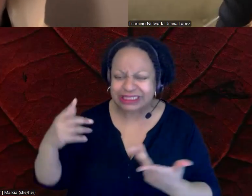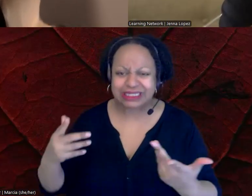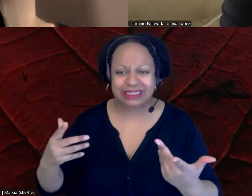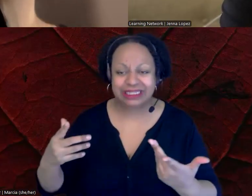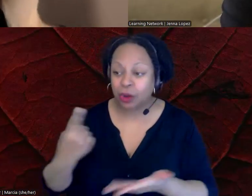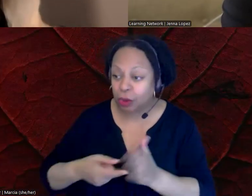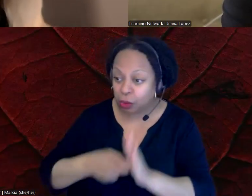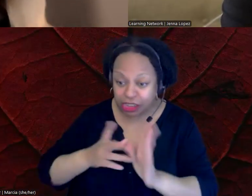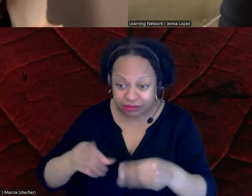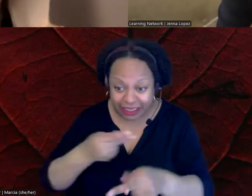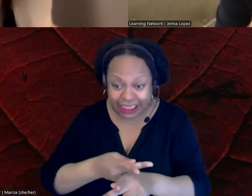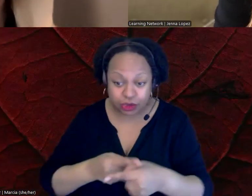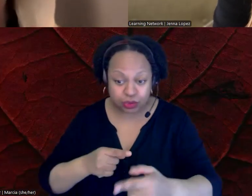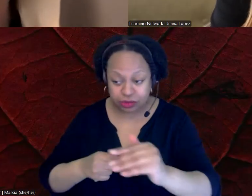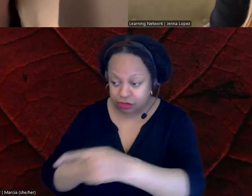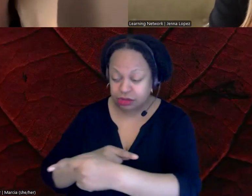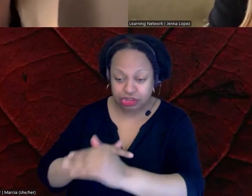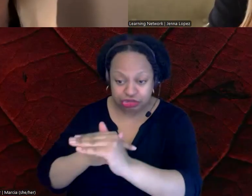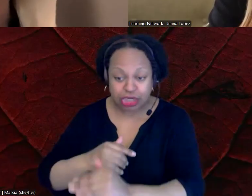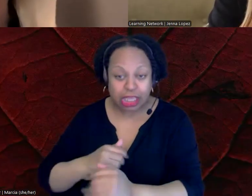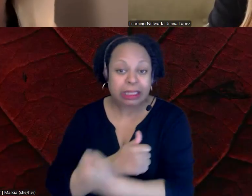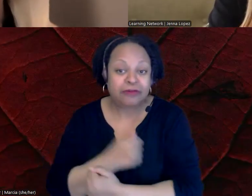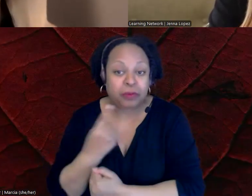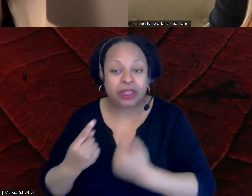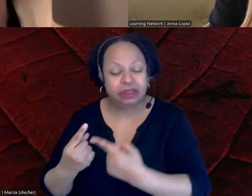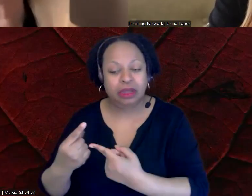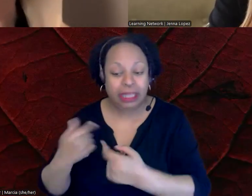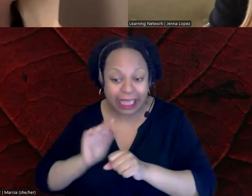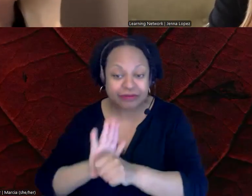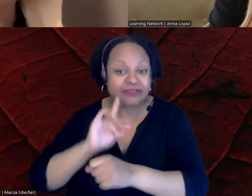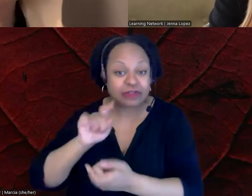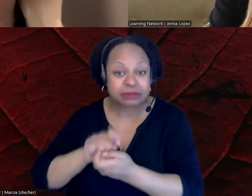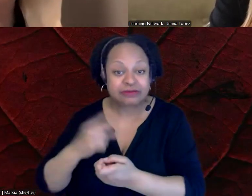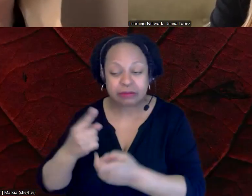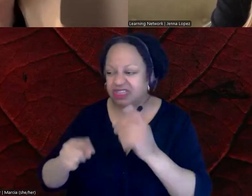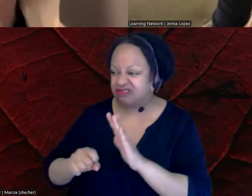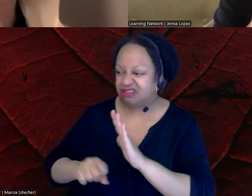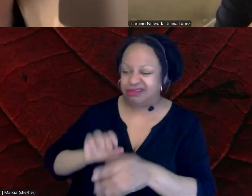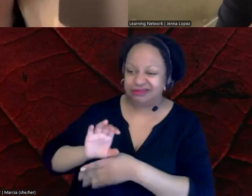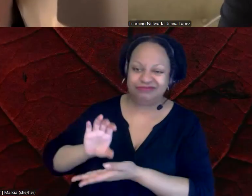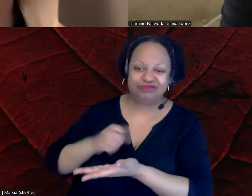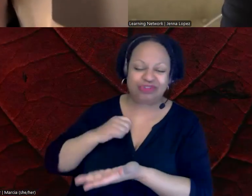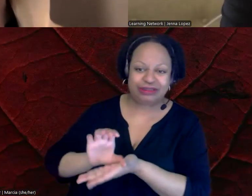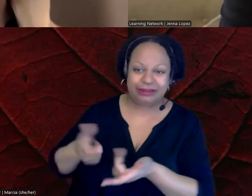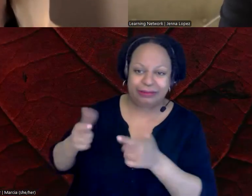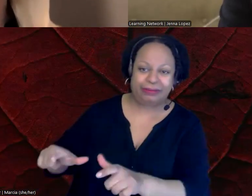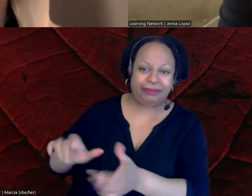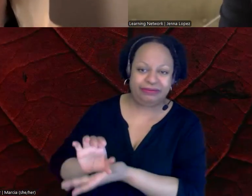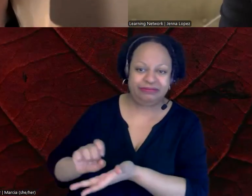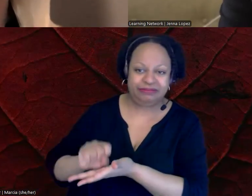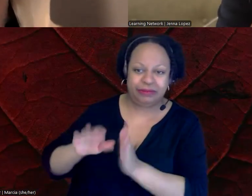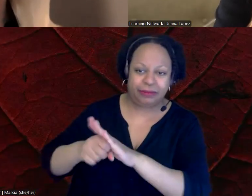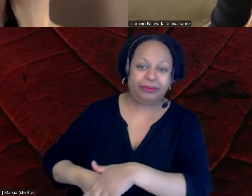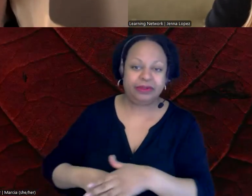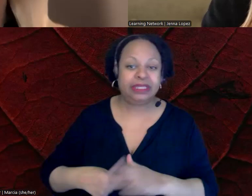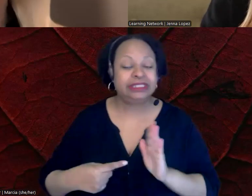savons sur nos proches et parce que nous connaissons leurs besoins. Ou c'est ce que nous essayons de défendre lorsque nous sommes militantes ou des